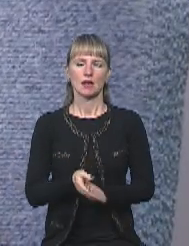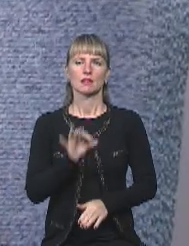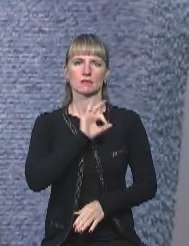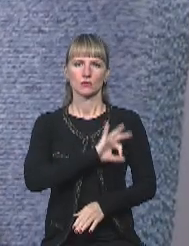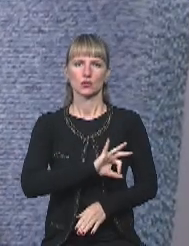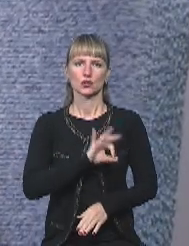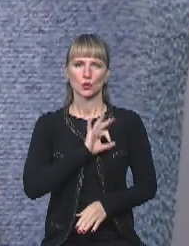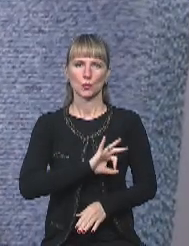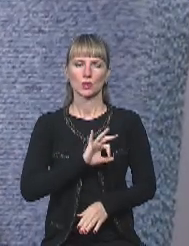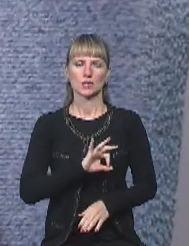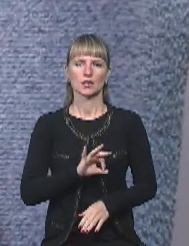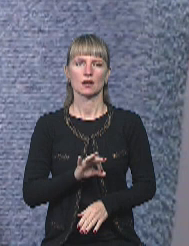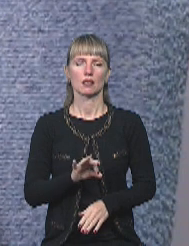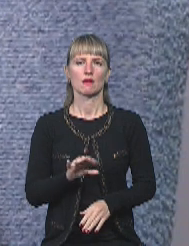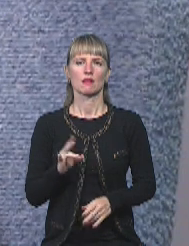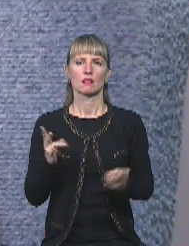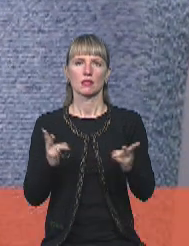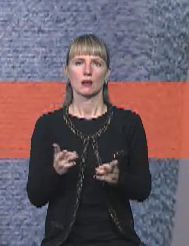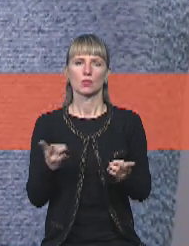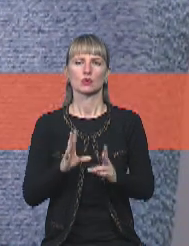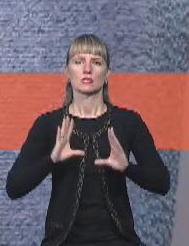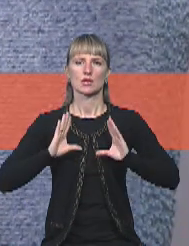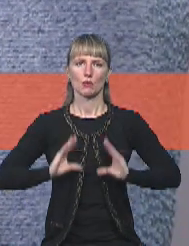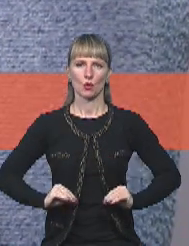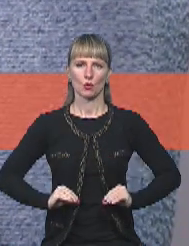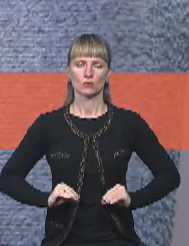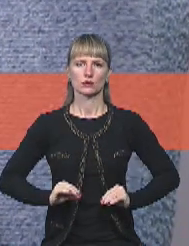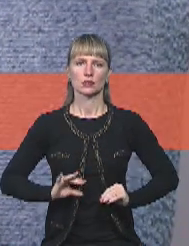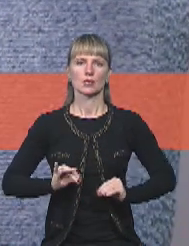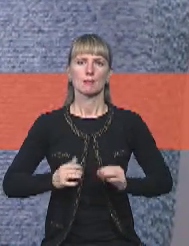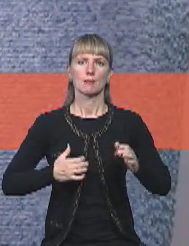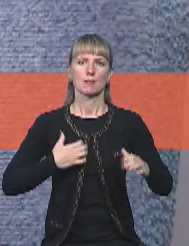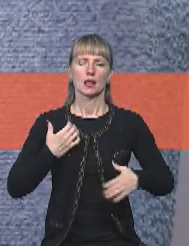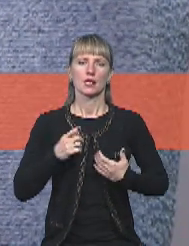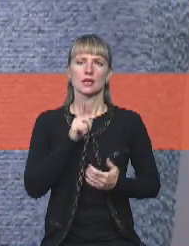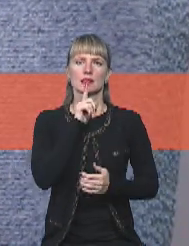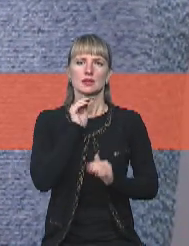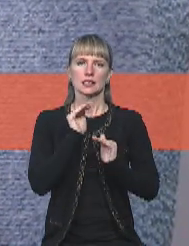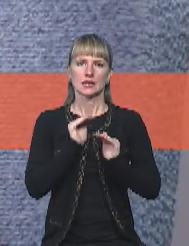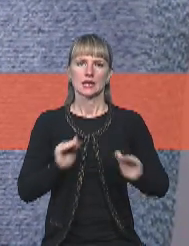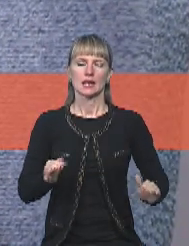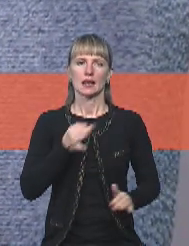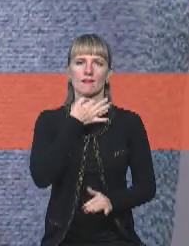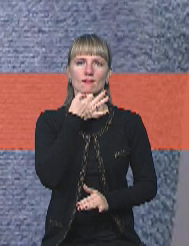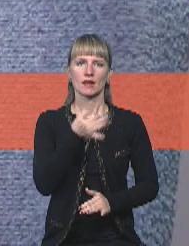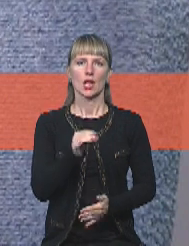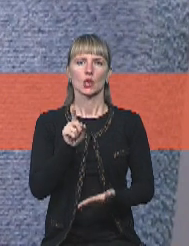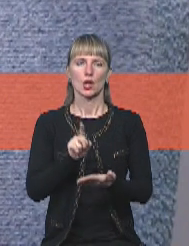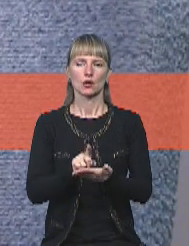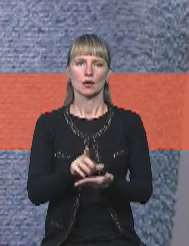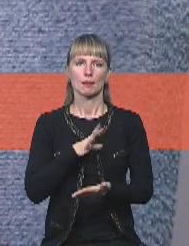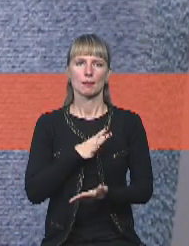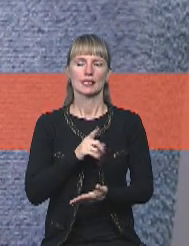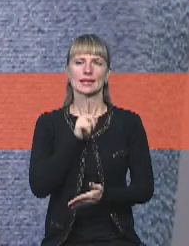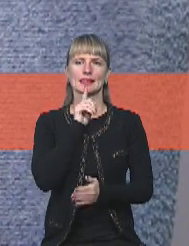користуються, тому треба, по-перше, заспокоїтись і пережити в тиші. Тиха відповідь. Має бути тиха,